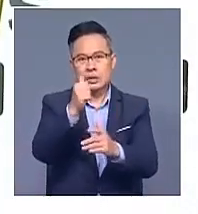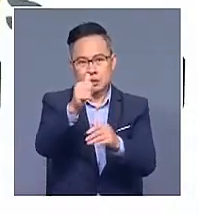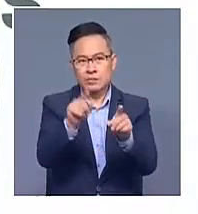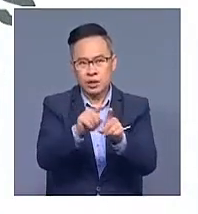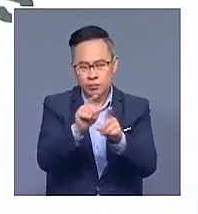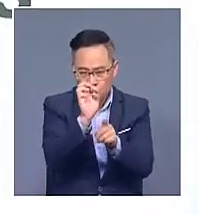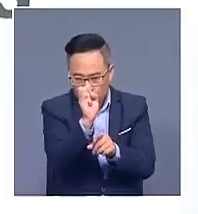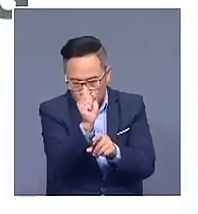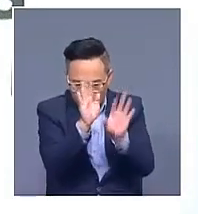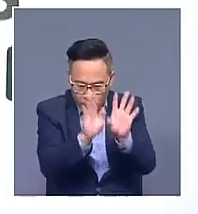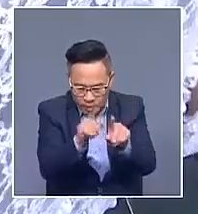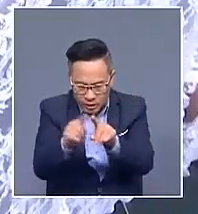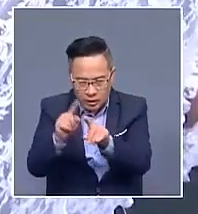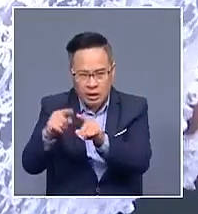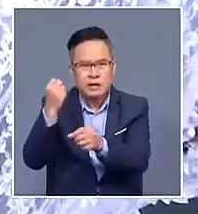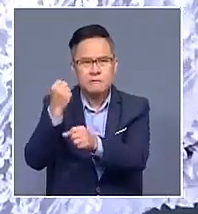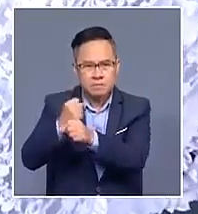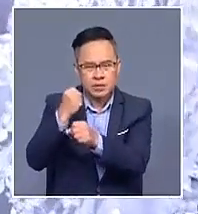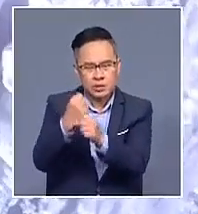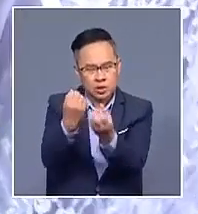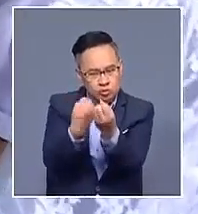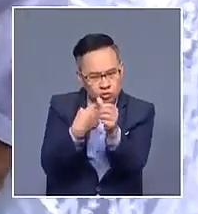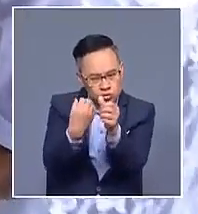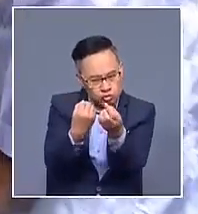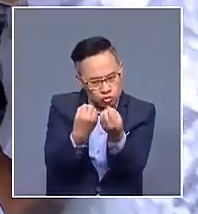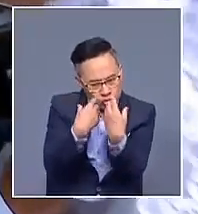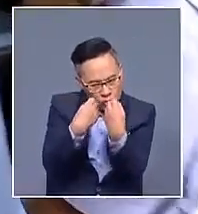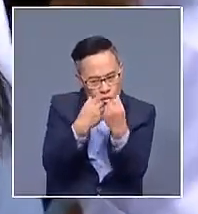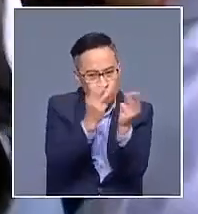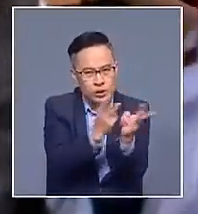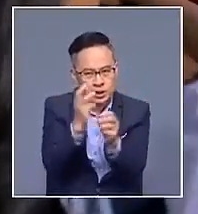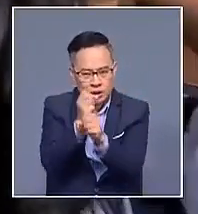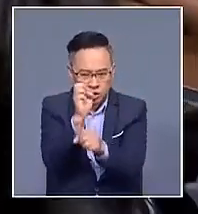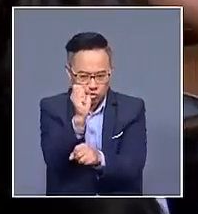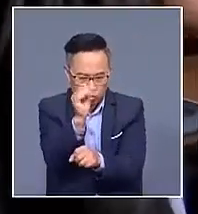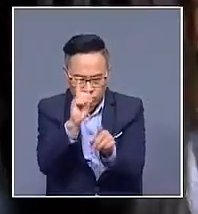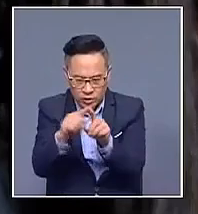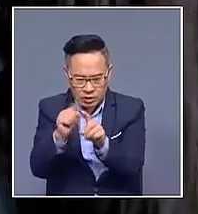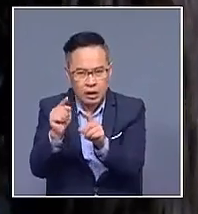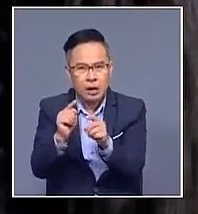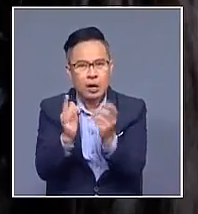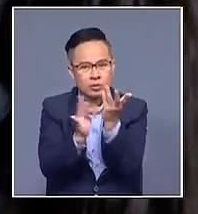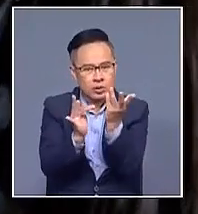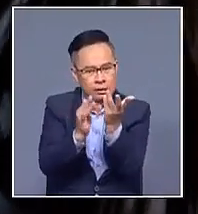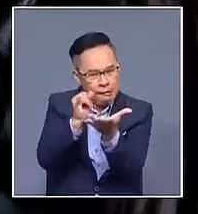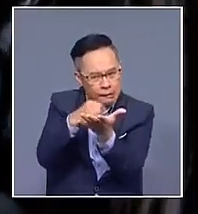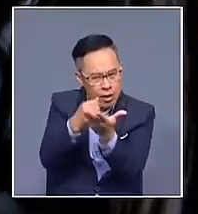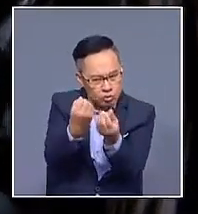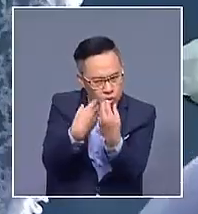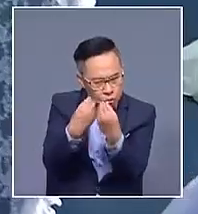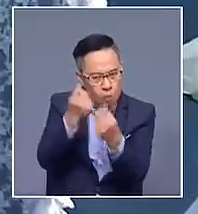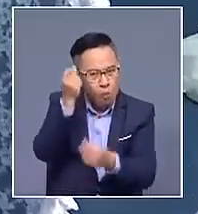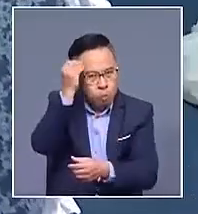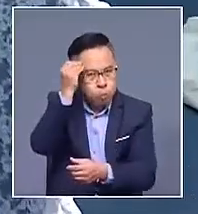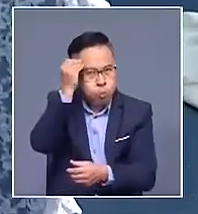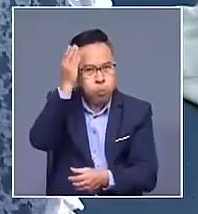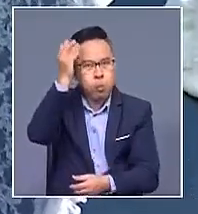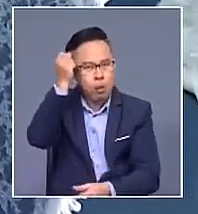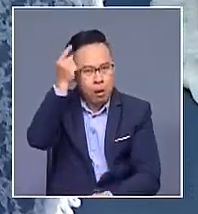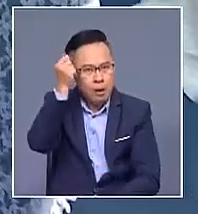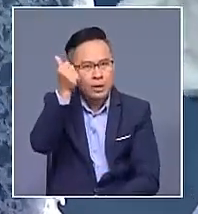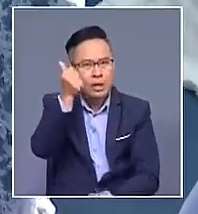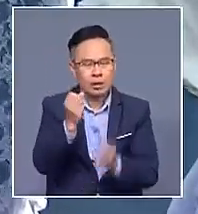ามีข้อสอบทำให้มีอะไรทำได้และมีเทคนิคในการทำข้อสอบให้เสร็จ ก็คือมีอุปกรณ์มาให้คุณครูเพิ่มม